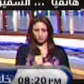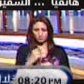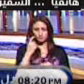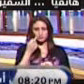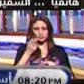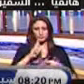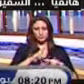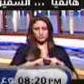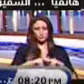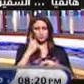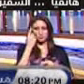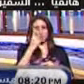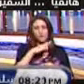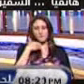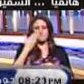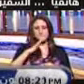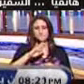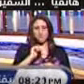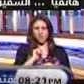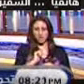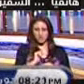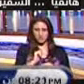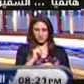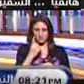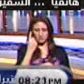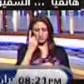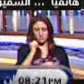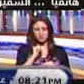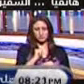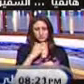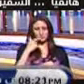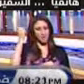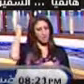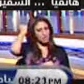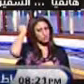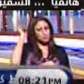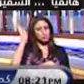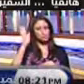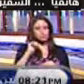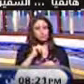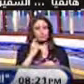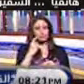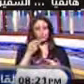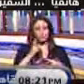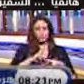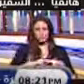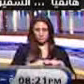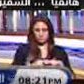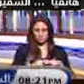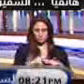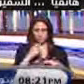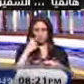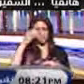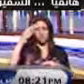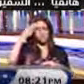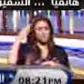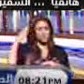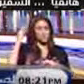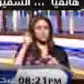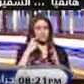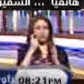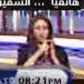من بنغازي إلى طرابلس وهو على تواصل معهم والتقى بهم شخصيا أكثر من مرة، المستشار القانوني